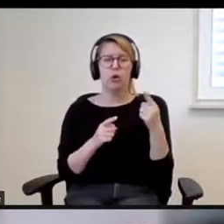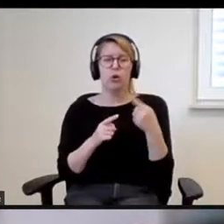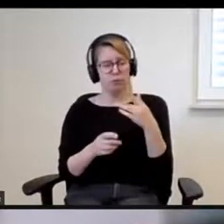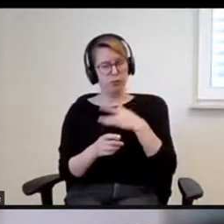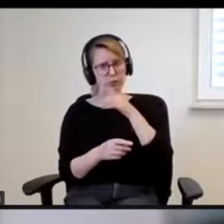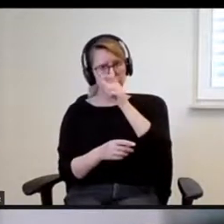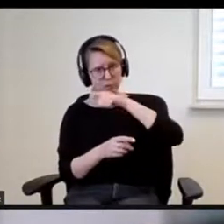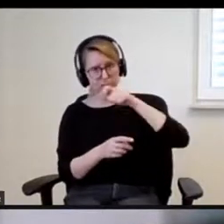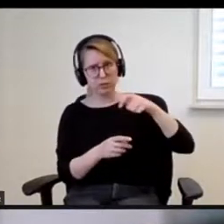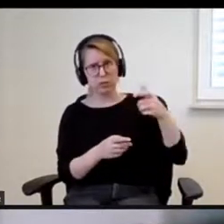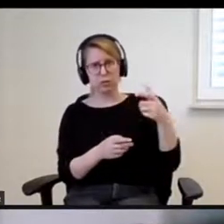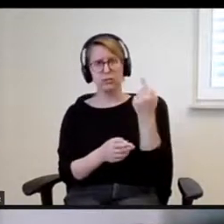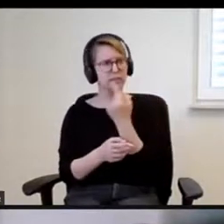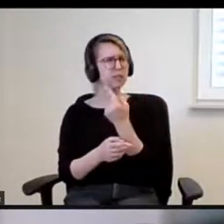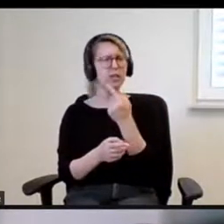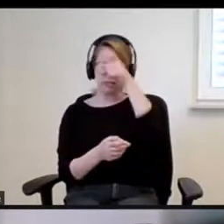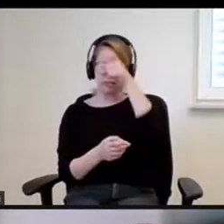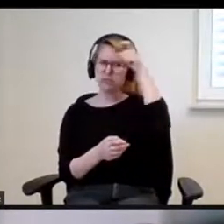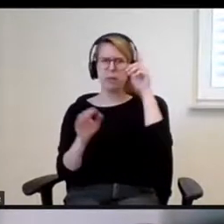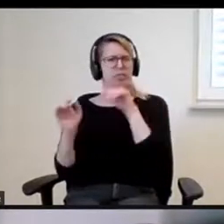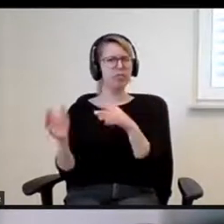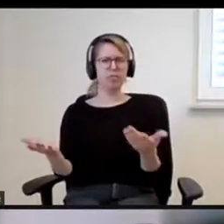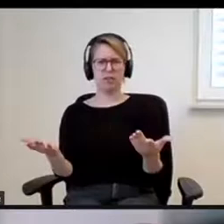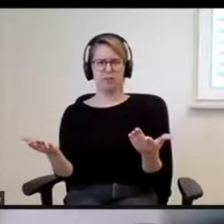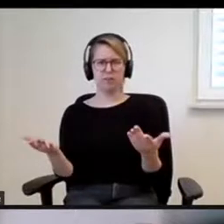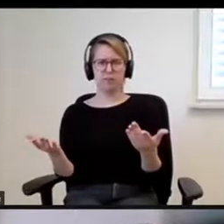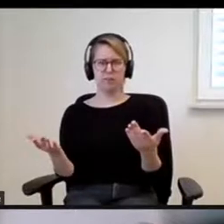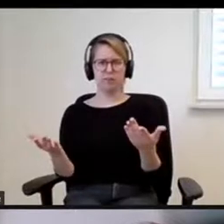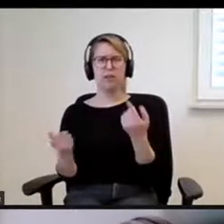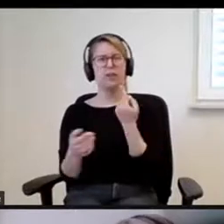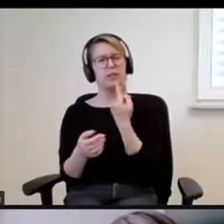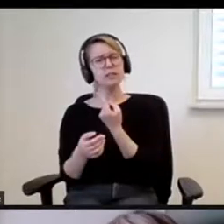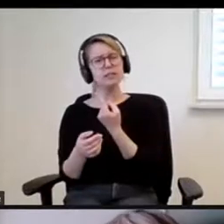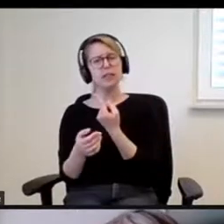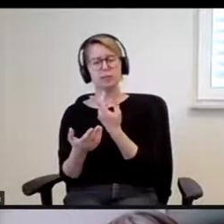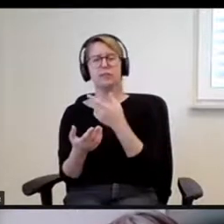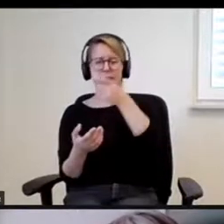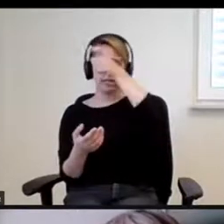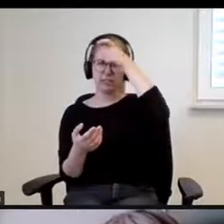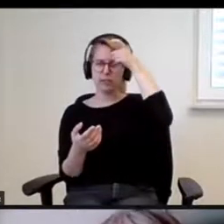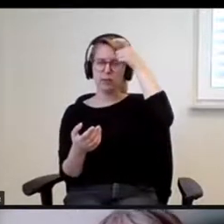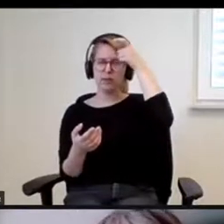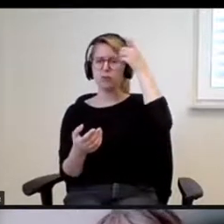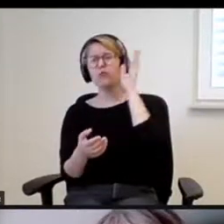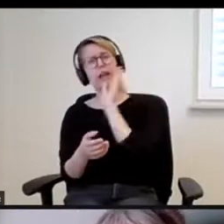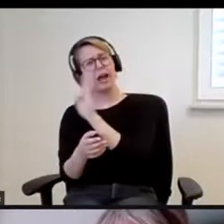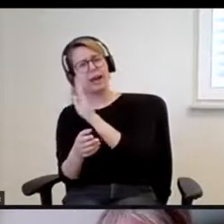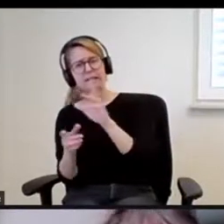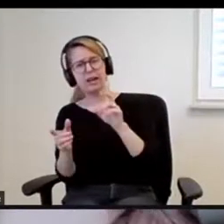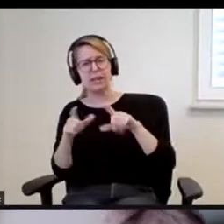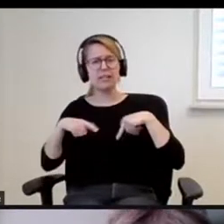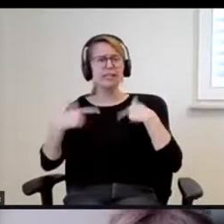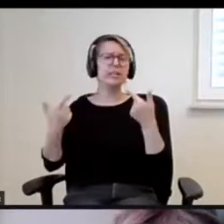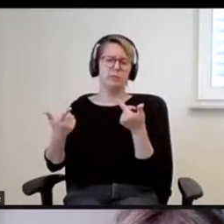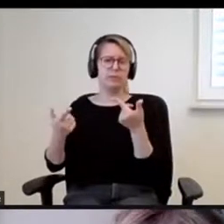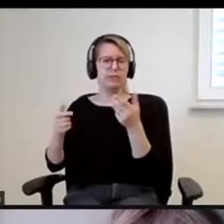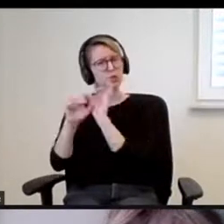sont les experts de leurs barrières qu'ils rencontrent, et d'où l'importance